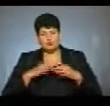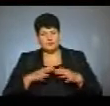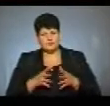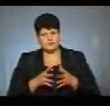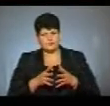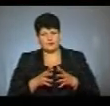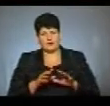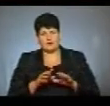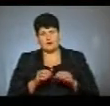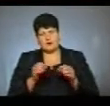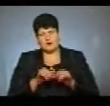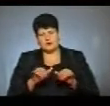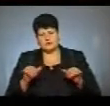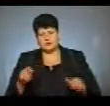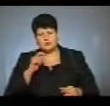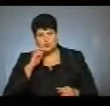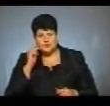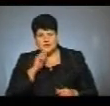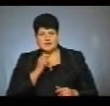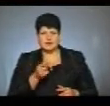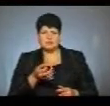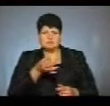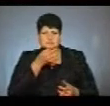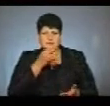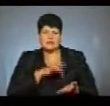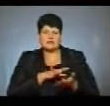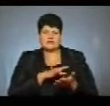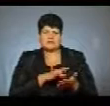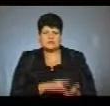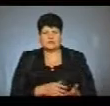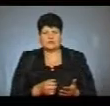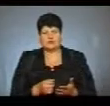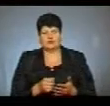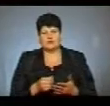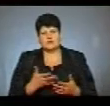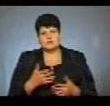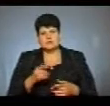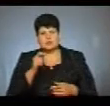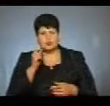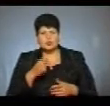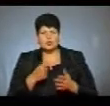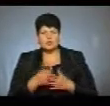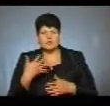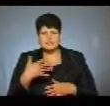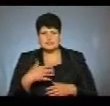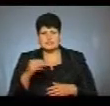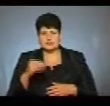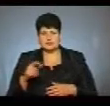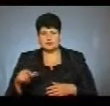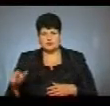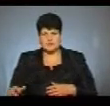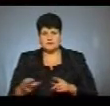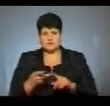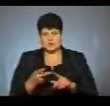посилення інвестиційної і туристичної привабливості місцевостей з населенням до 50 тисяч осіб. Під час другого етапу реалізації